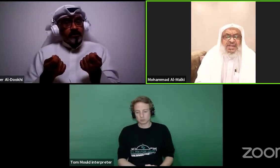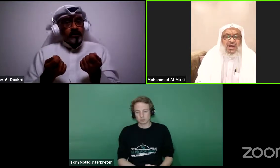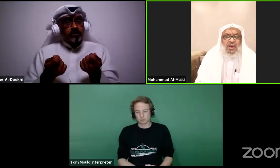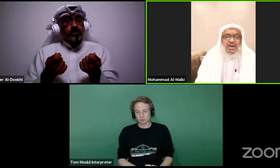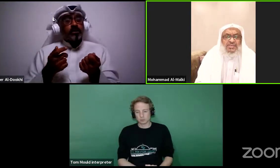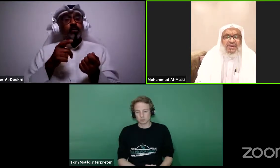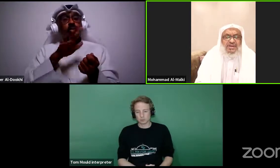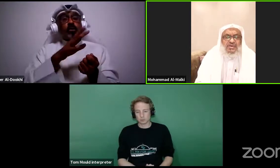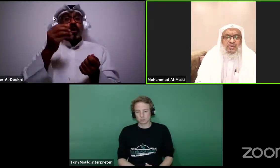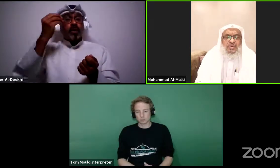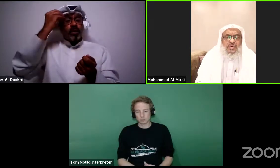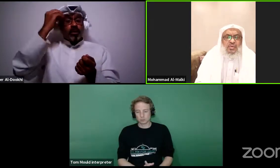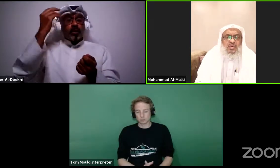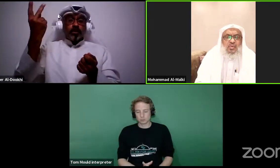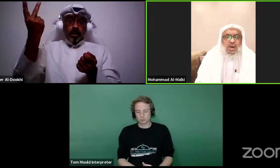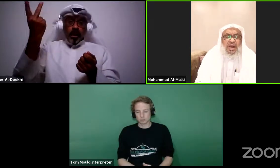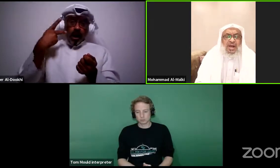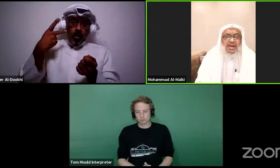فيأتي بالأوامر